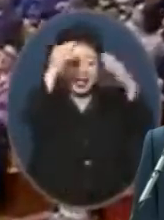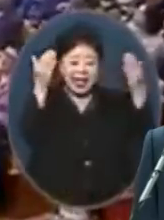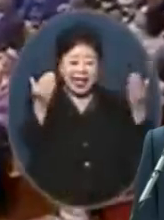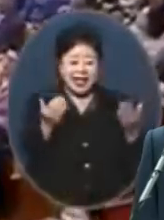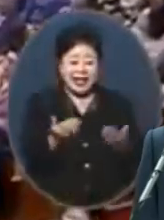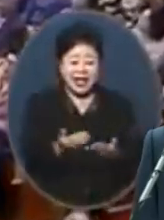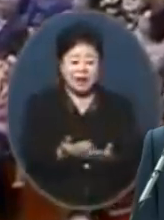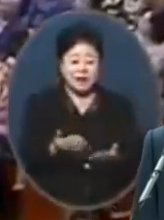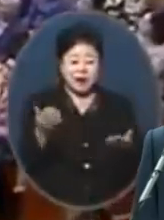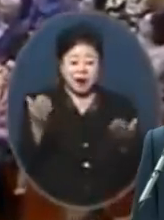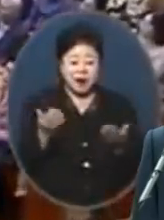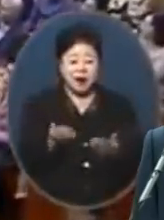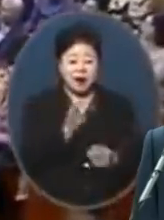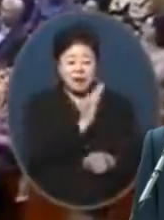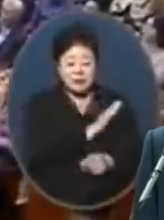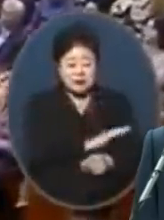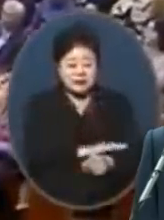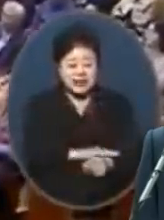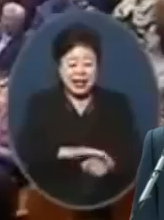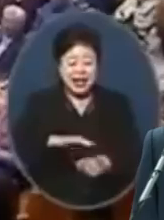내